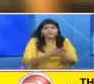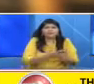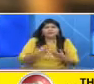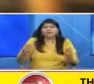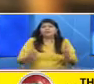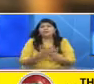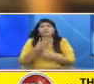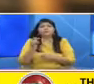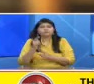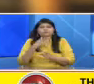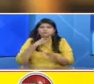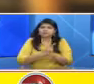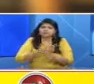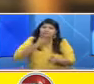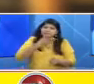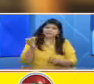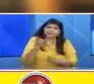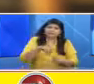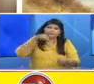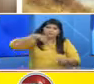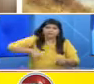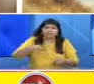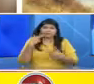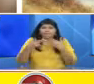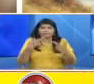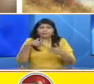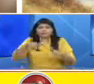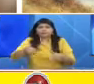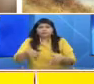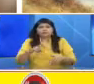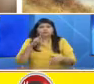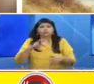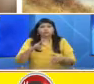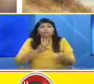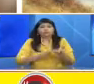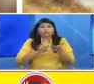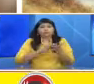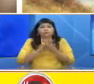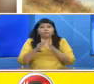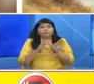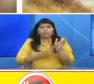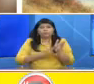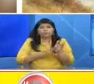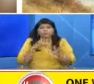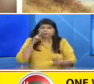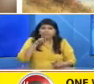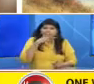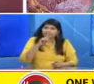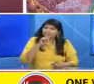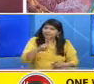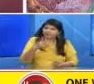महसूस होता है। और इसलिए आज जब मैं आपसे बात कर रहा हूं तो मैं दो मोहन की तरफ मेरा ध्यान जाता है।